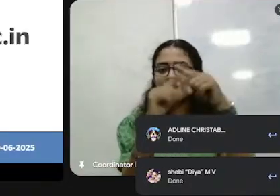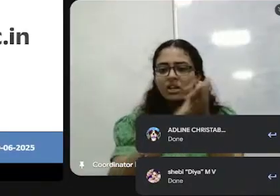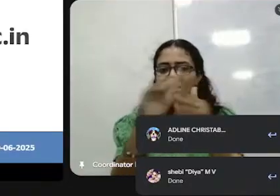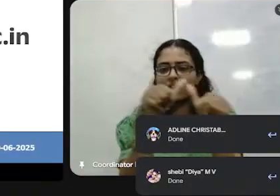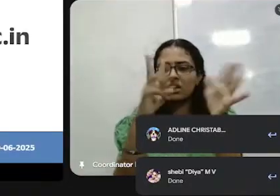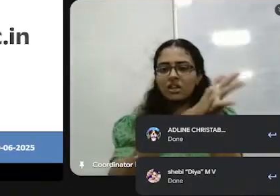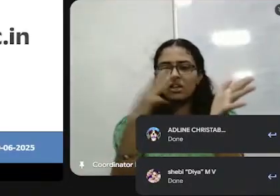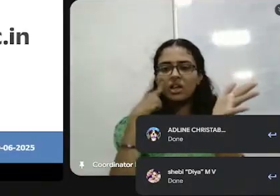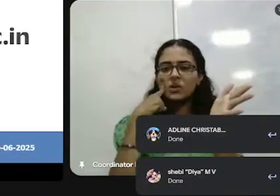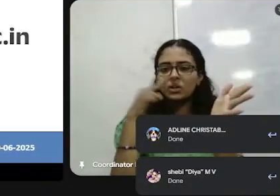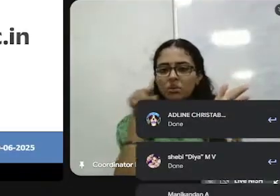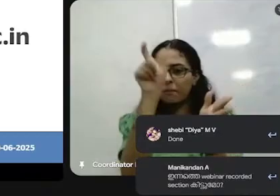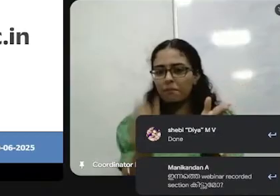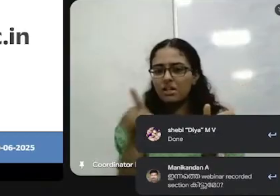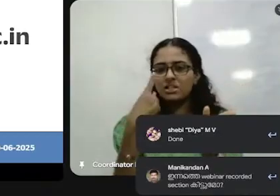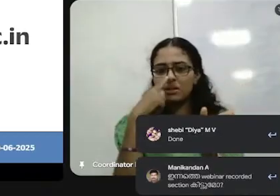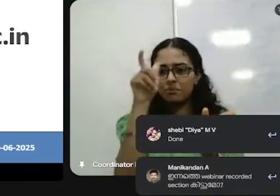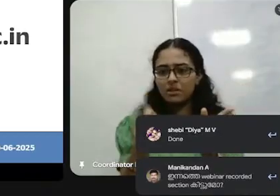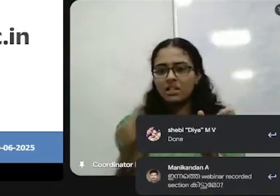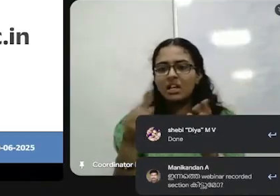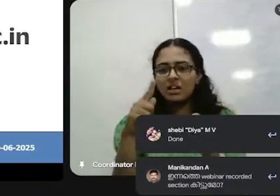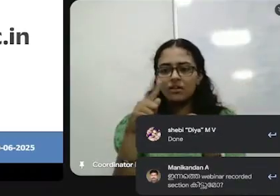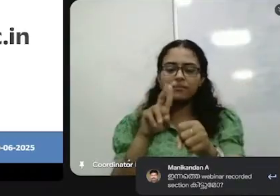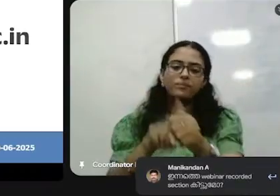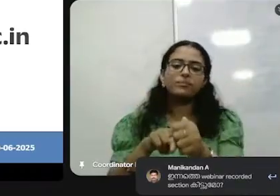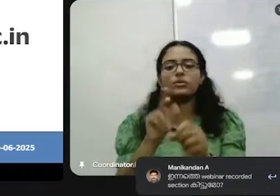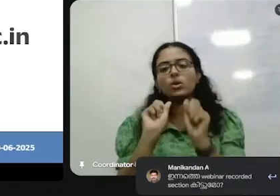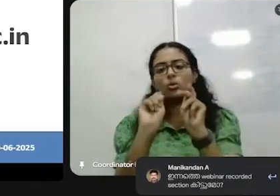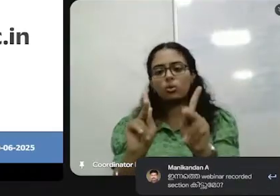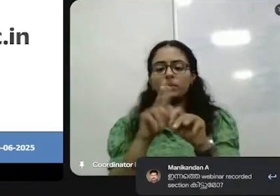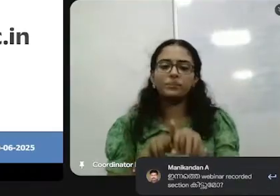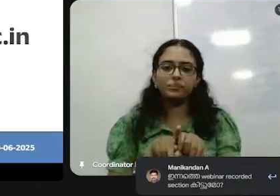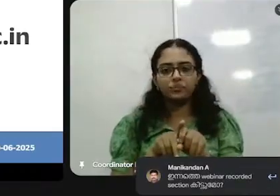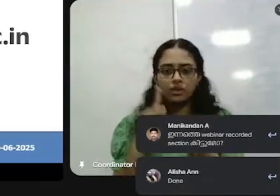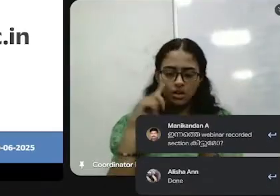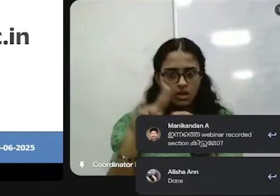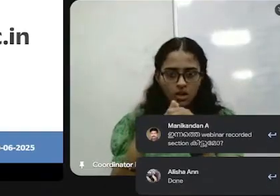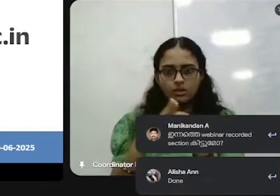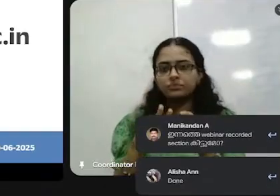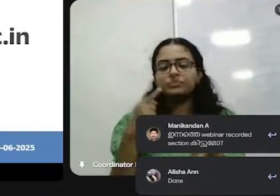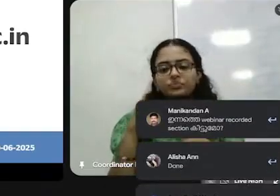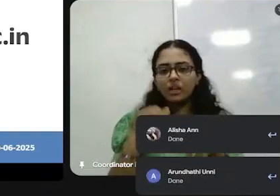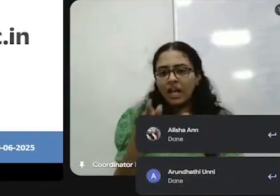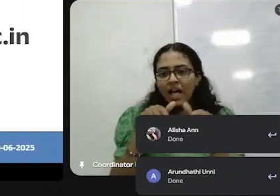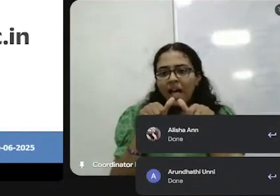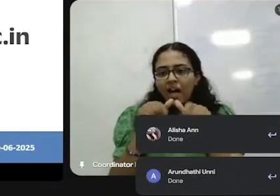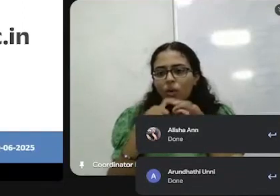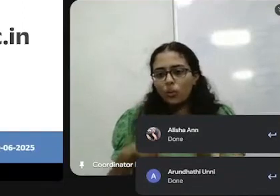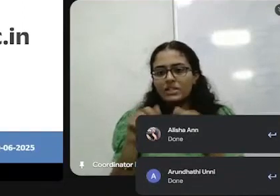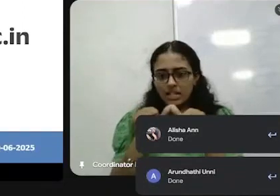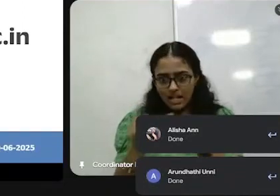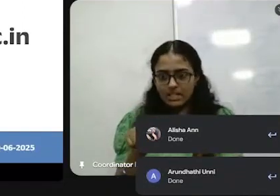ഗൗതം എന്ന് പറയുന്ന വ്യക്തി മൈക്ക് മ്യൂട്ട് ചെയ്യാമോ? മ്യൂട്ട് ചെയ്തു തോന്നുന്നു. ഓക്കെ, ഞാൻ ഈ ചോദ്യത്തിന് ഉത്തരം ഒന്ന് പറഞ്ഞോട്ടെ.